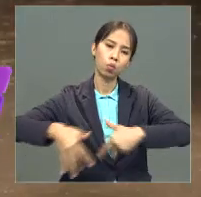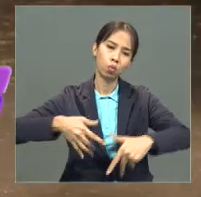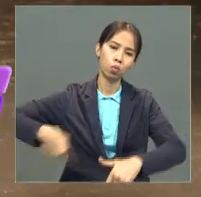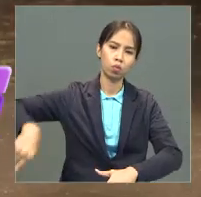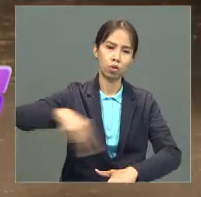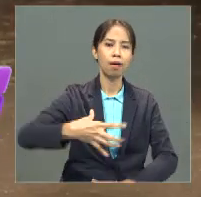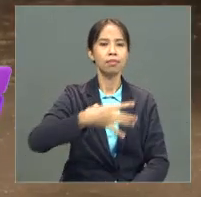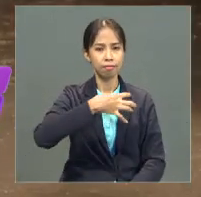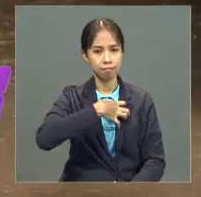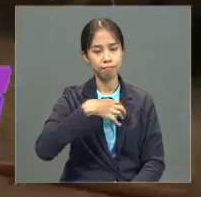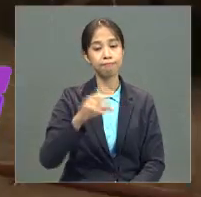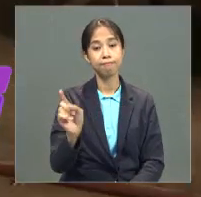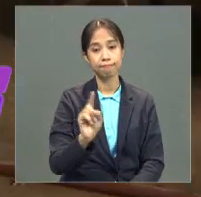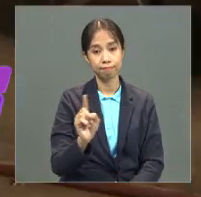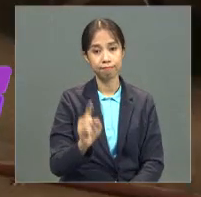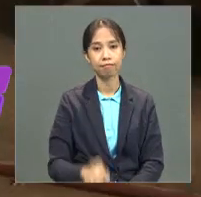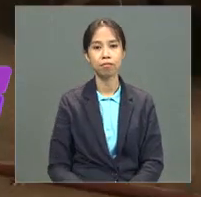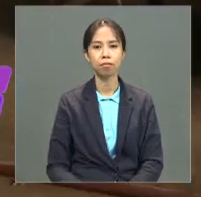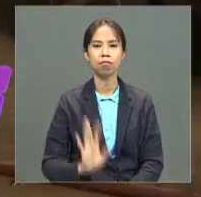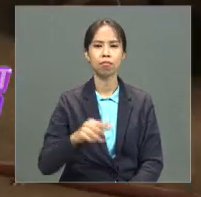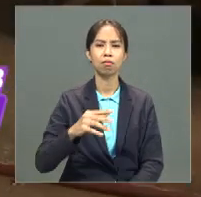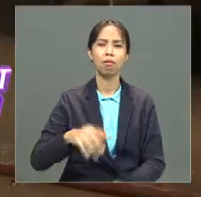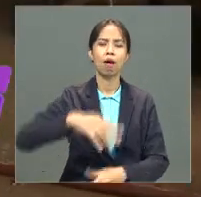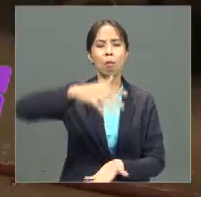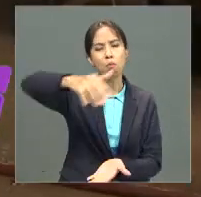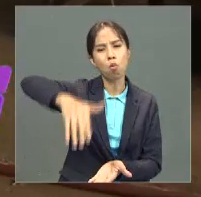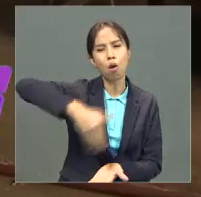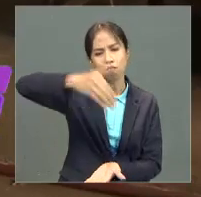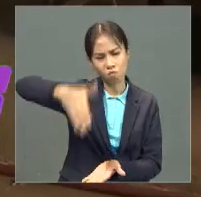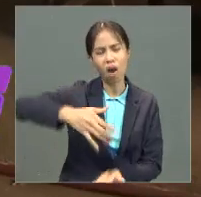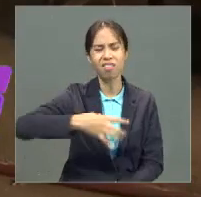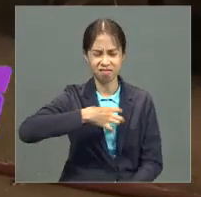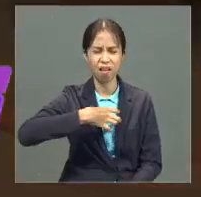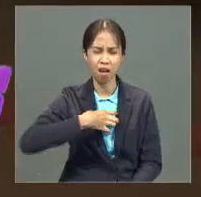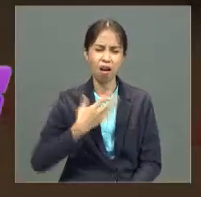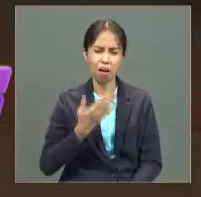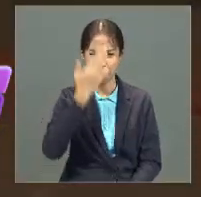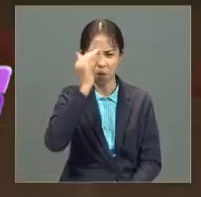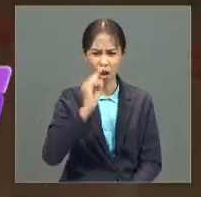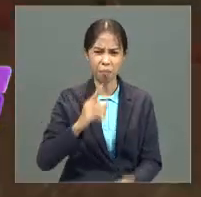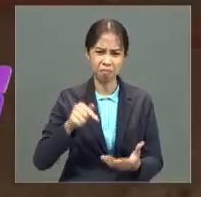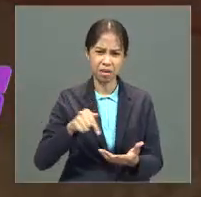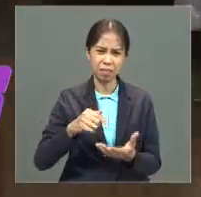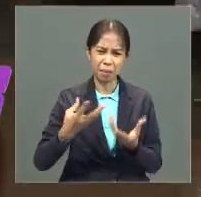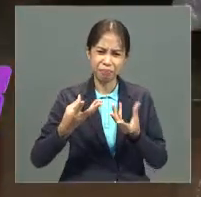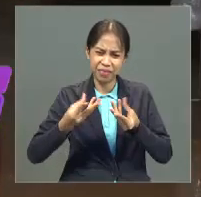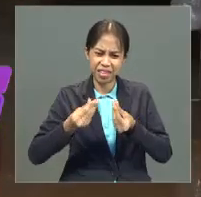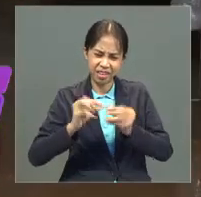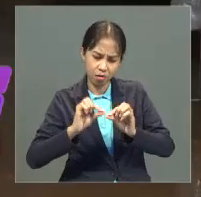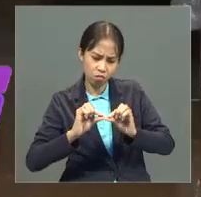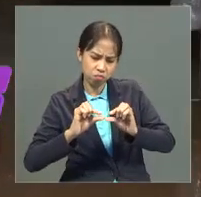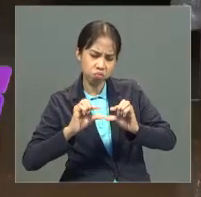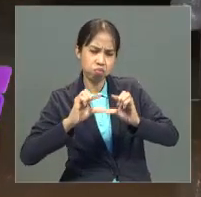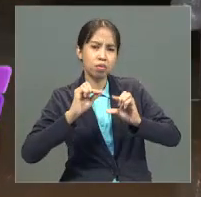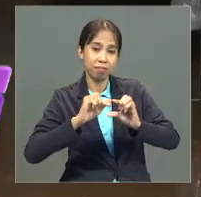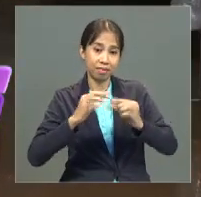ต้องการก็คือเรื่องของไม้กวาดบางส่วนนะครับเพราะว่าโคลนนั้นค่อนข้างหนานะฮะแต่ว่าทางน